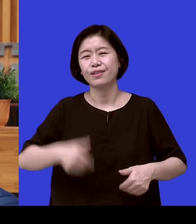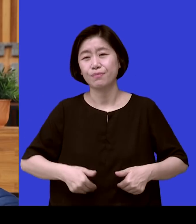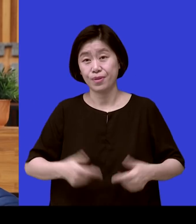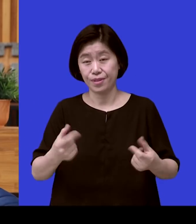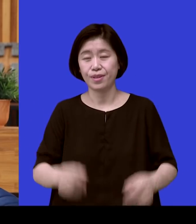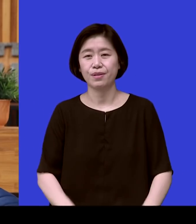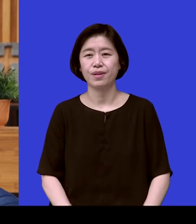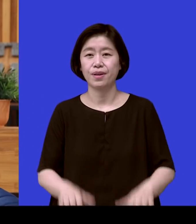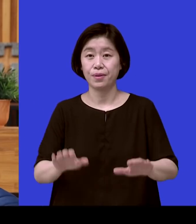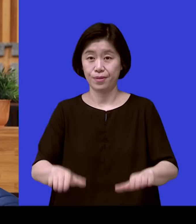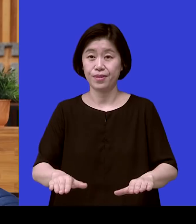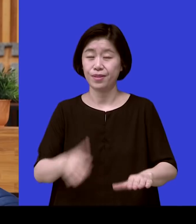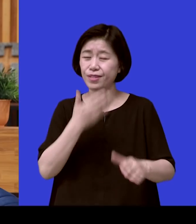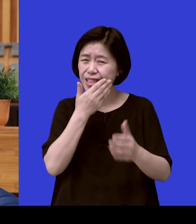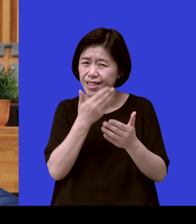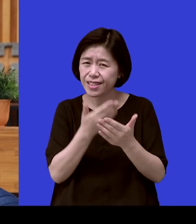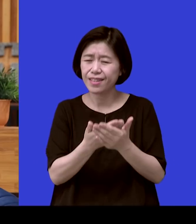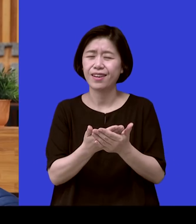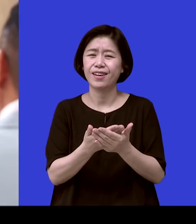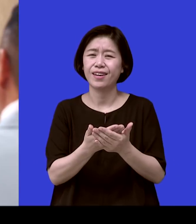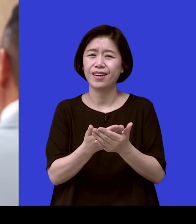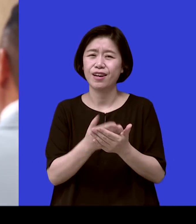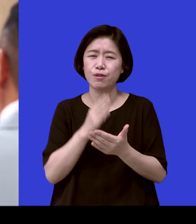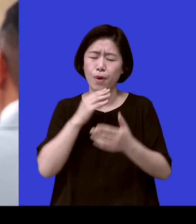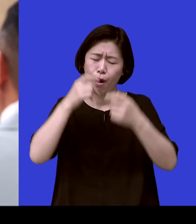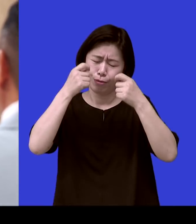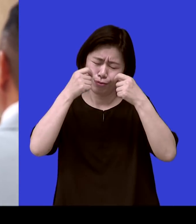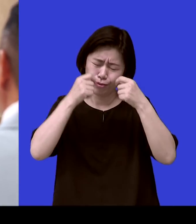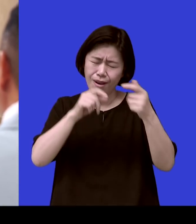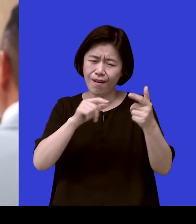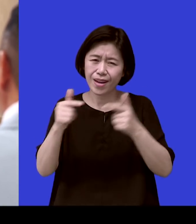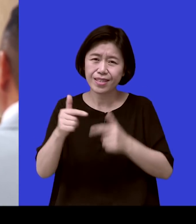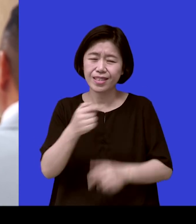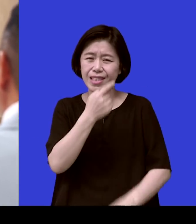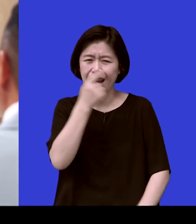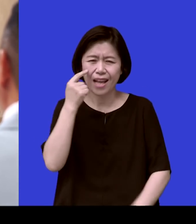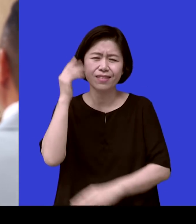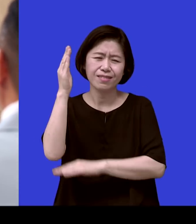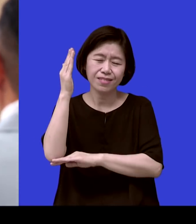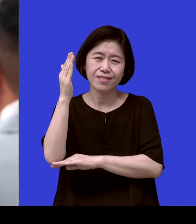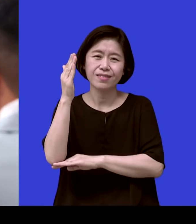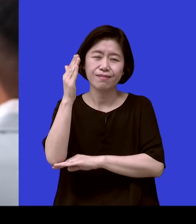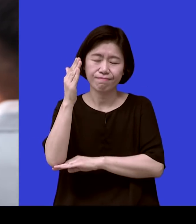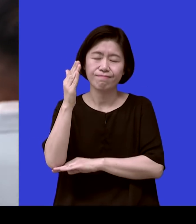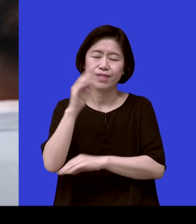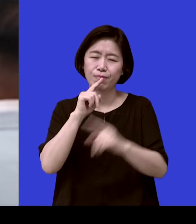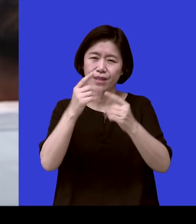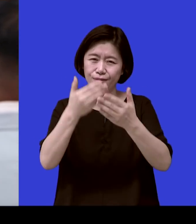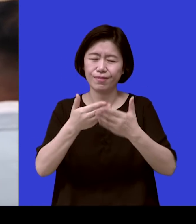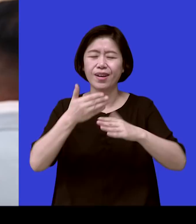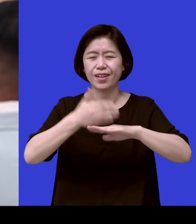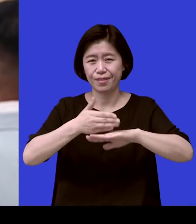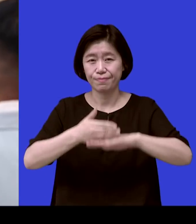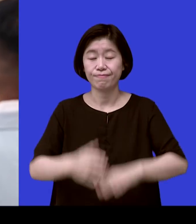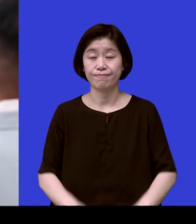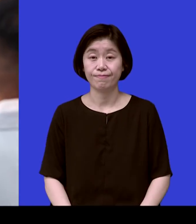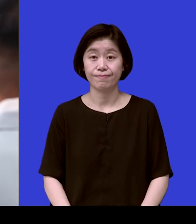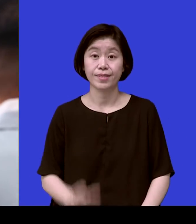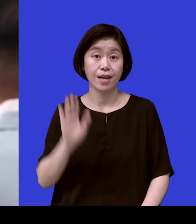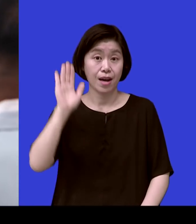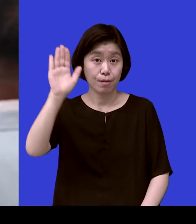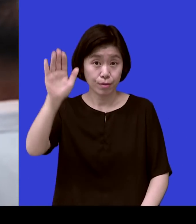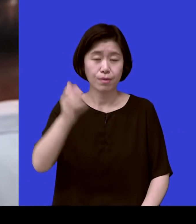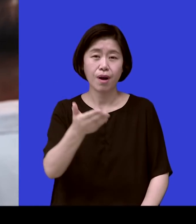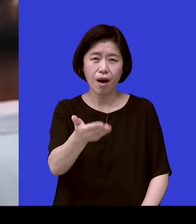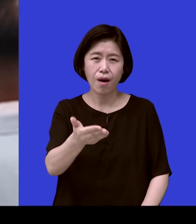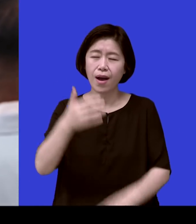들었습니다. 오늘 귀한 정말 눈물 없이 들을 수 없는 간증 나눠주셔서 감사하고요. 네. 앞으로 사모님께서 네. 또